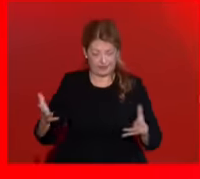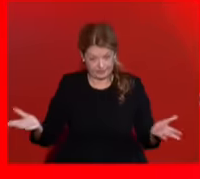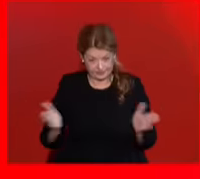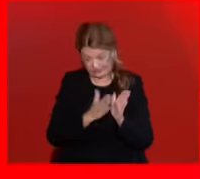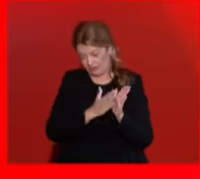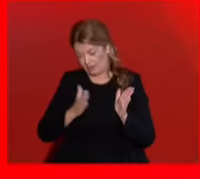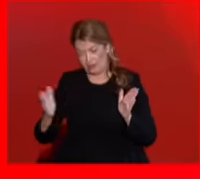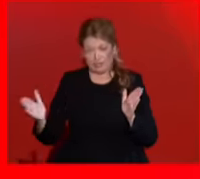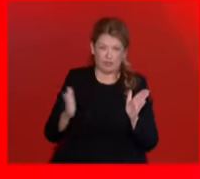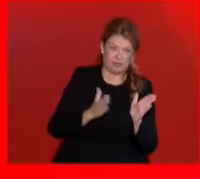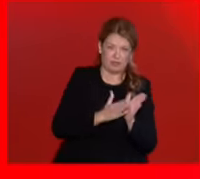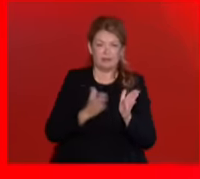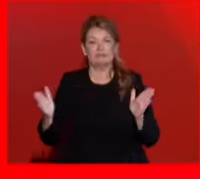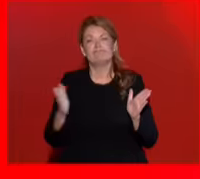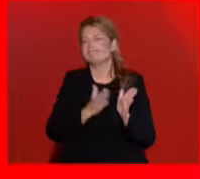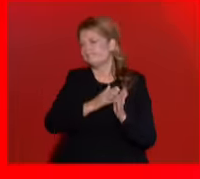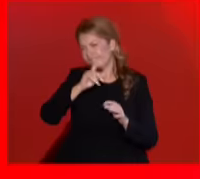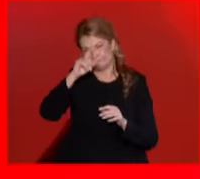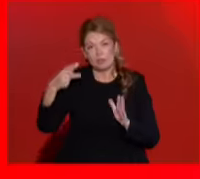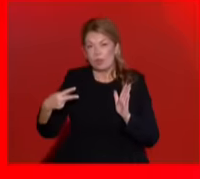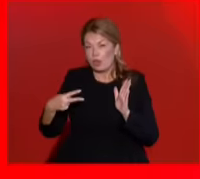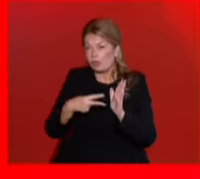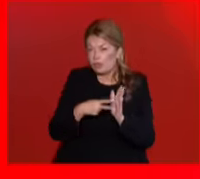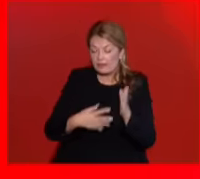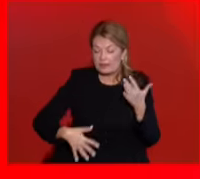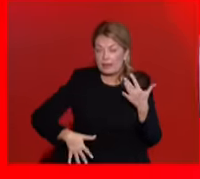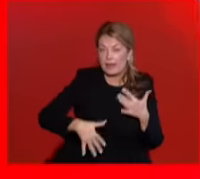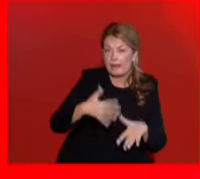αγώνα και της διακυβέρνησης